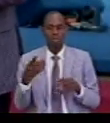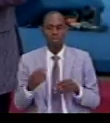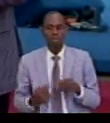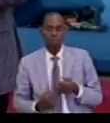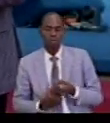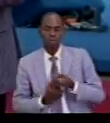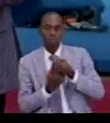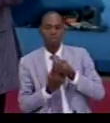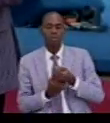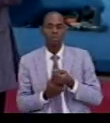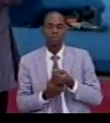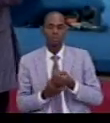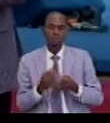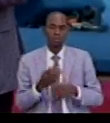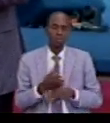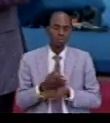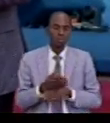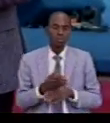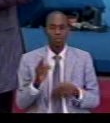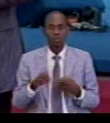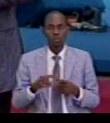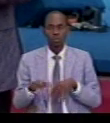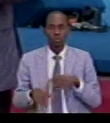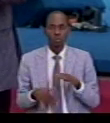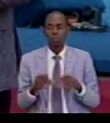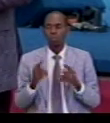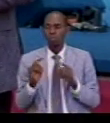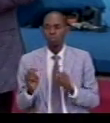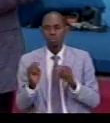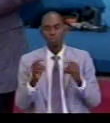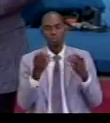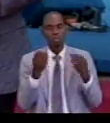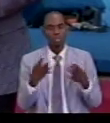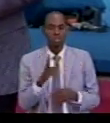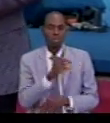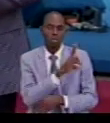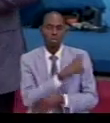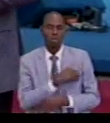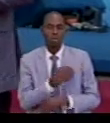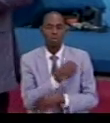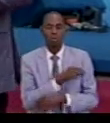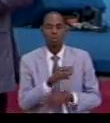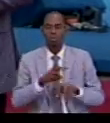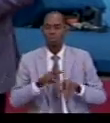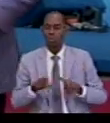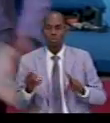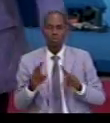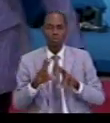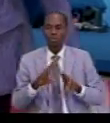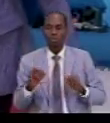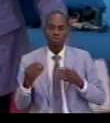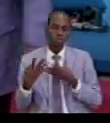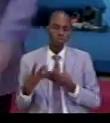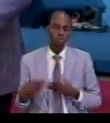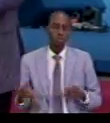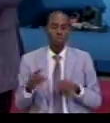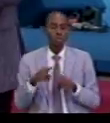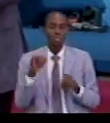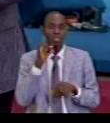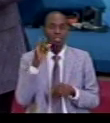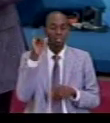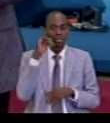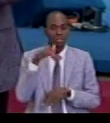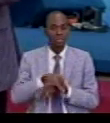all the hospitals in this country, but to no avail. When she came to this crusade here yesterday night, when the man of God was praying,